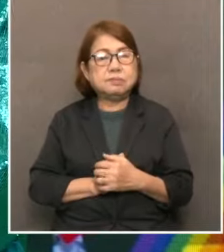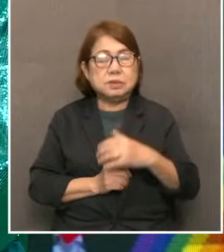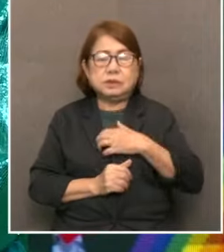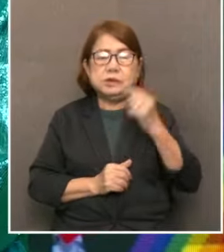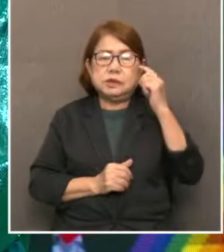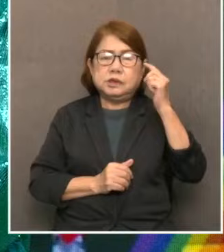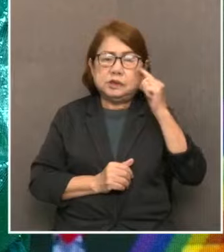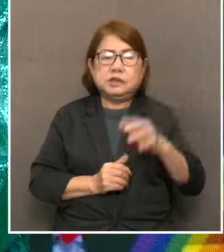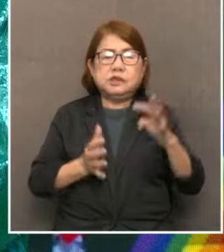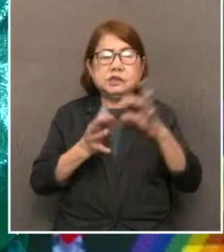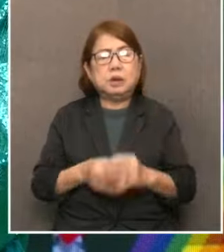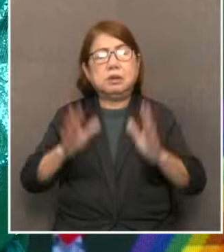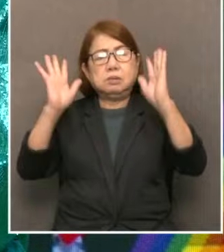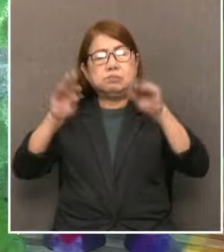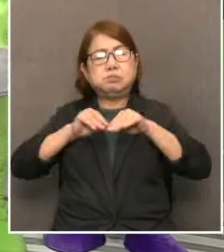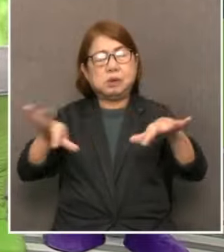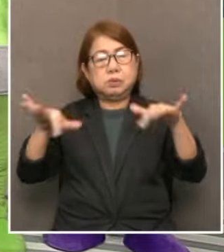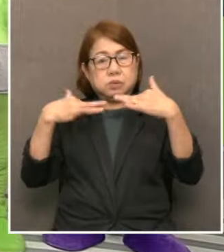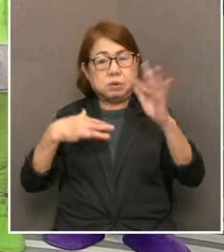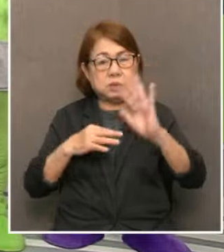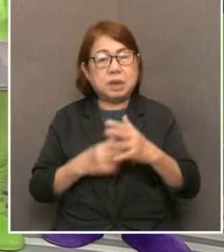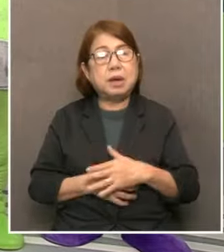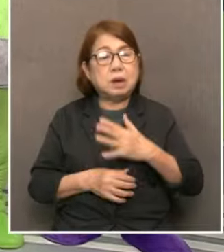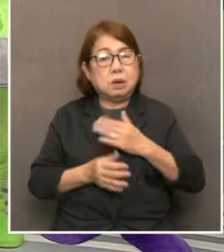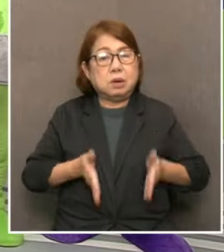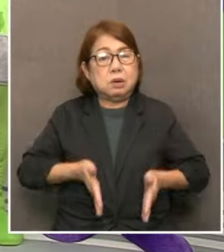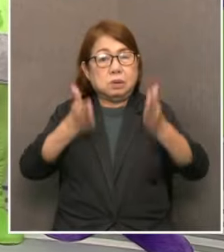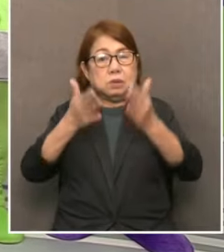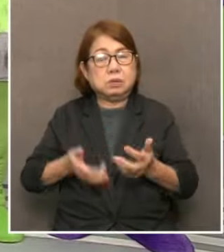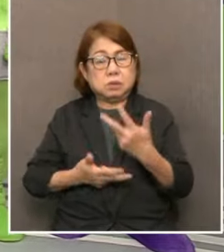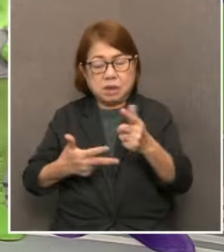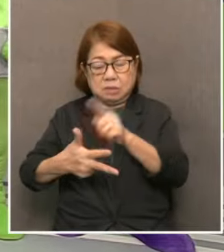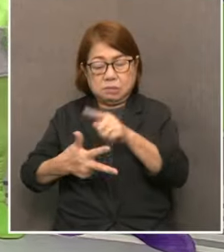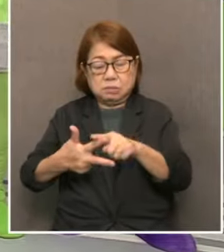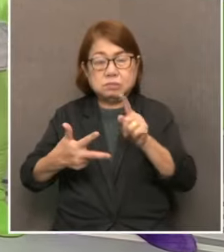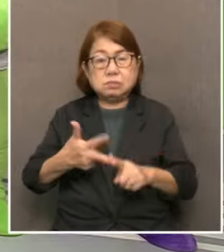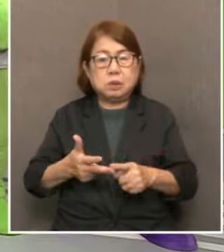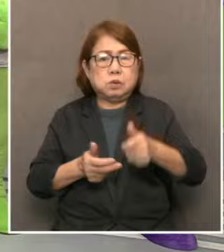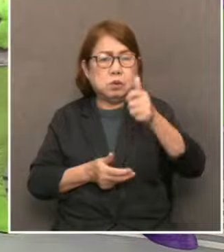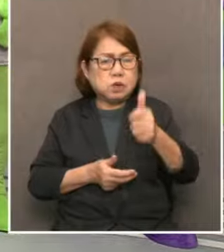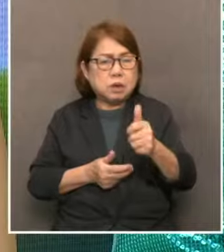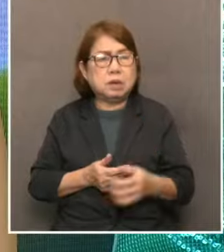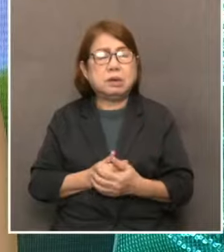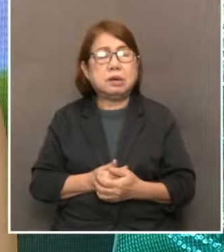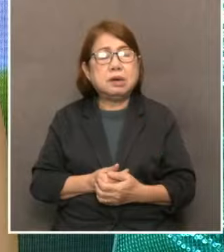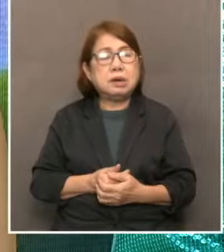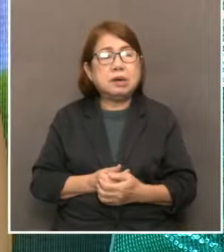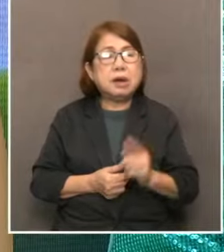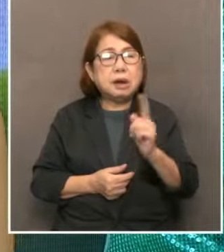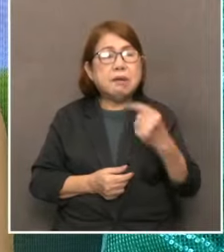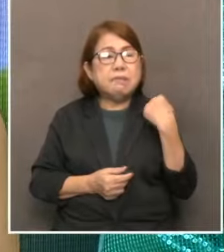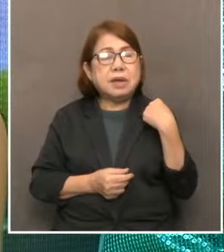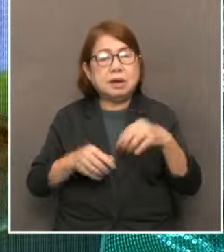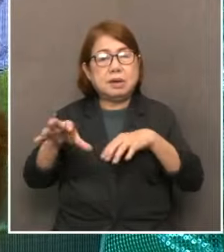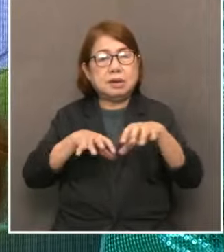เอ่อเป็นแค่เรื่อง Entertainmentอย่างเดียวแCenterเองเนี่ยซึ่งเป็นตึกที่มีจุดยืนด้าน diversityอยู่แล้วแ Centerเองก็มีการ